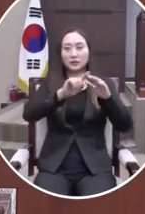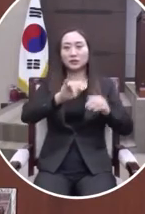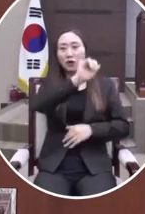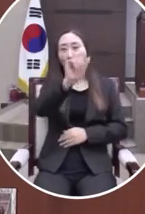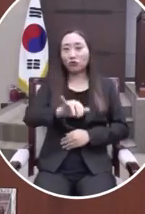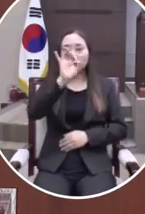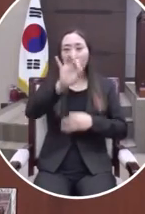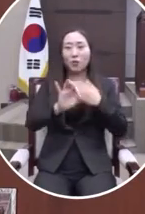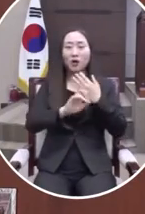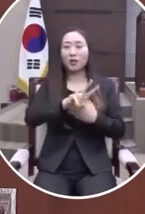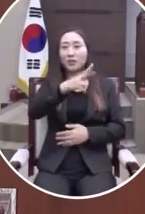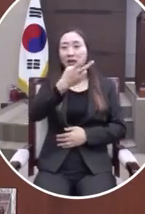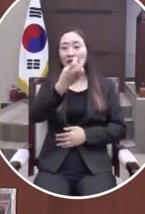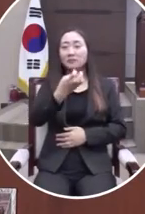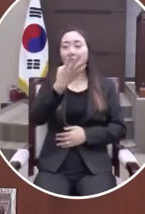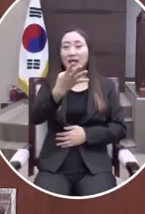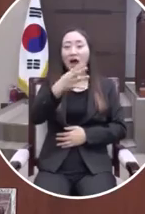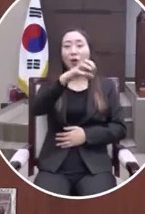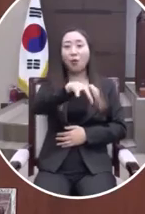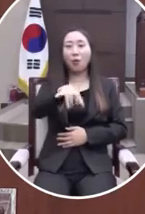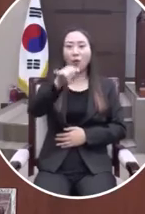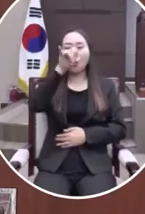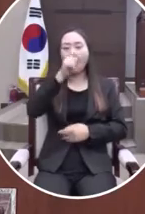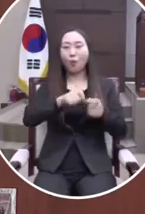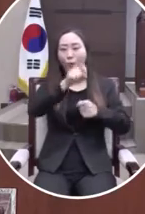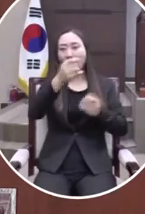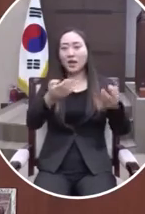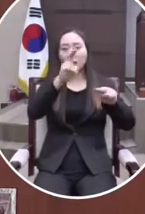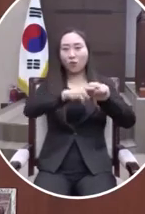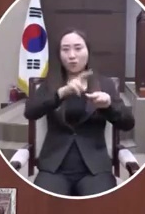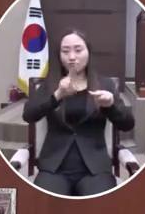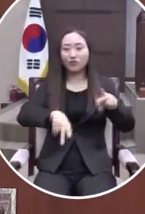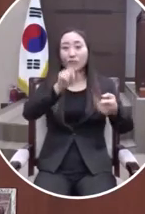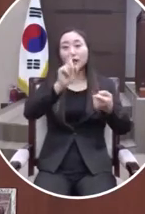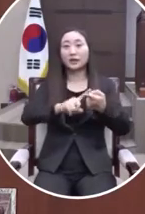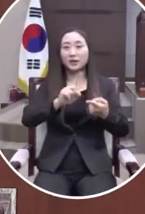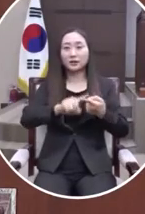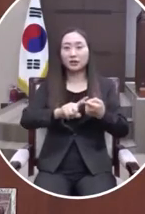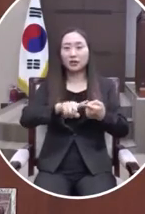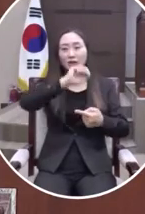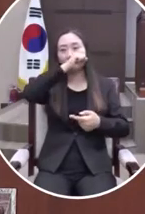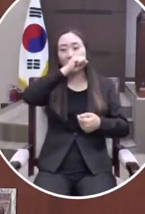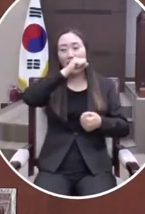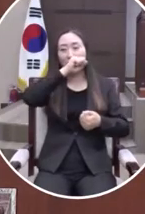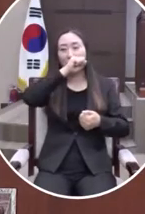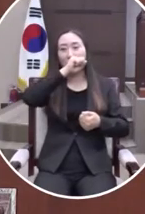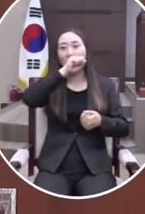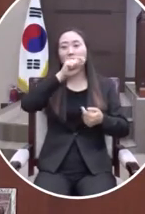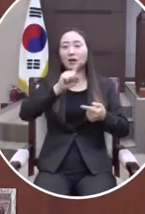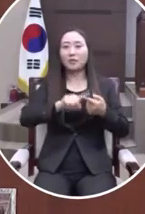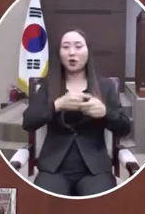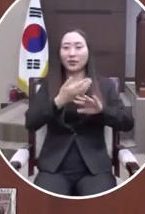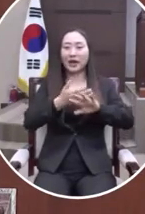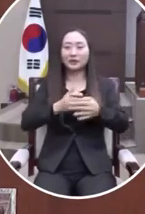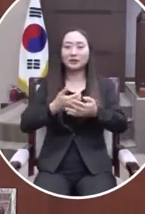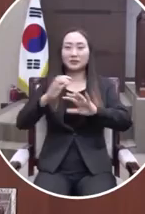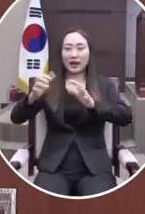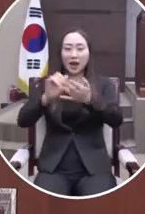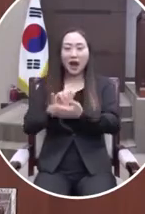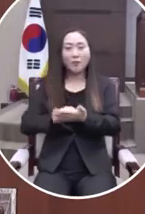중 234곳이 장기 근속자나 퇴직 공무원에게 예산을 통해 국내외